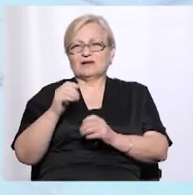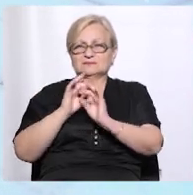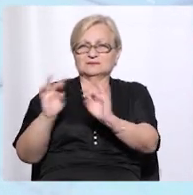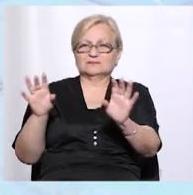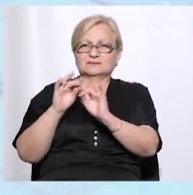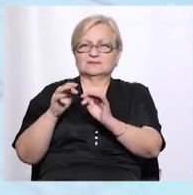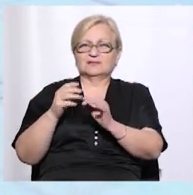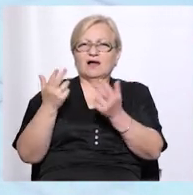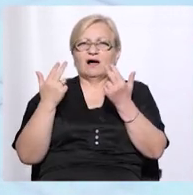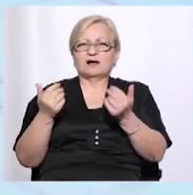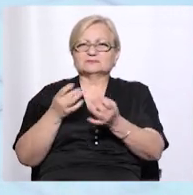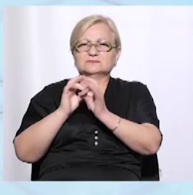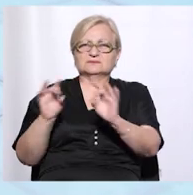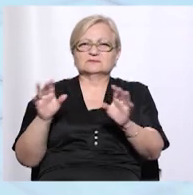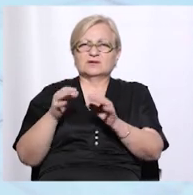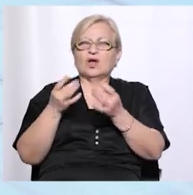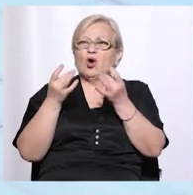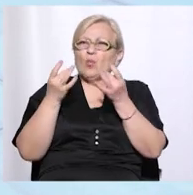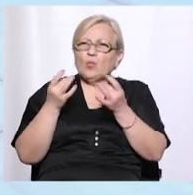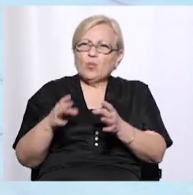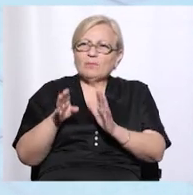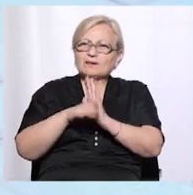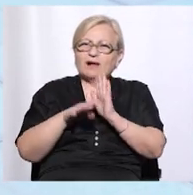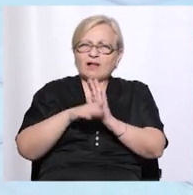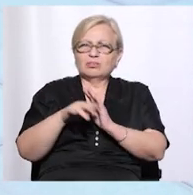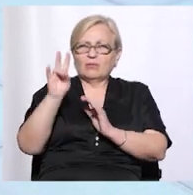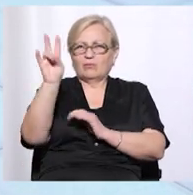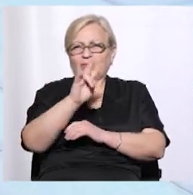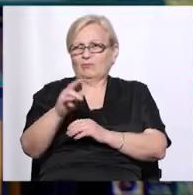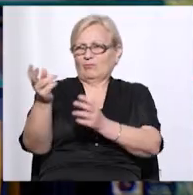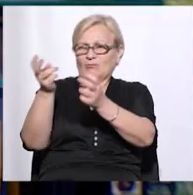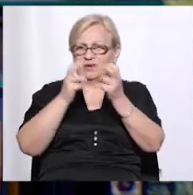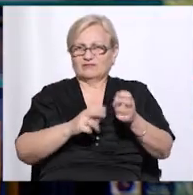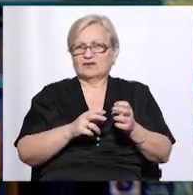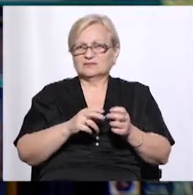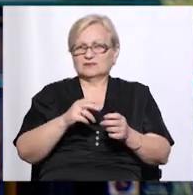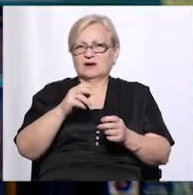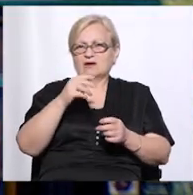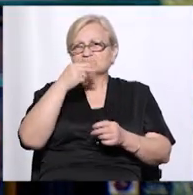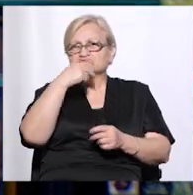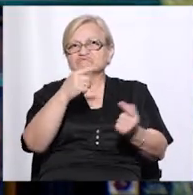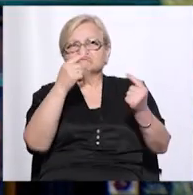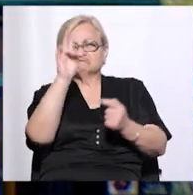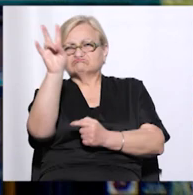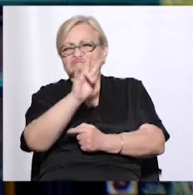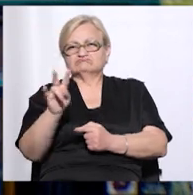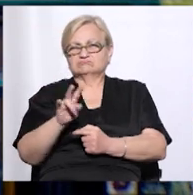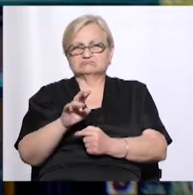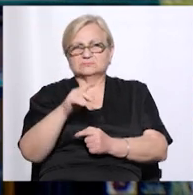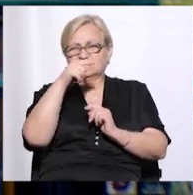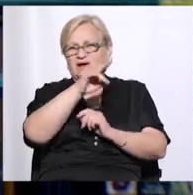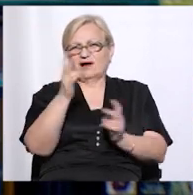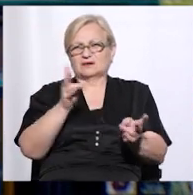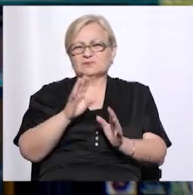და უბრალო დიაკვნის მოყვანას თხოვს და არა კათალიკოსისას. და მე ვიცი, რომ მეფე გიორგის ტრაგიკულ სახეზე თქვენ